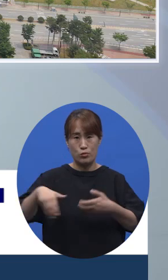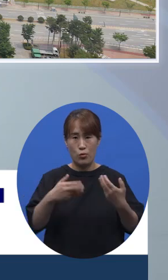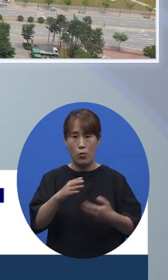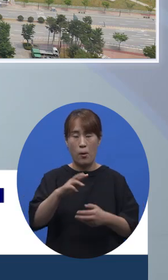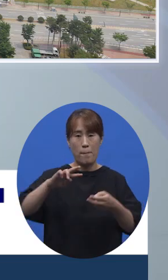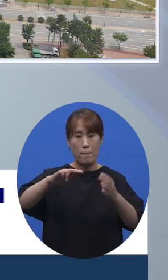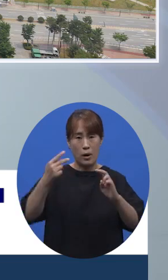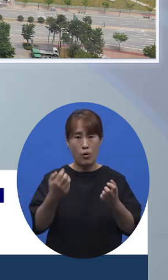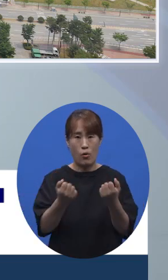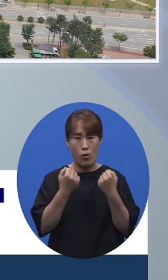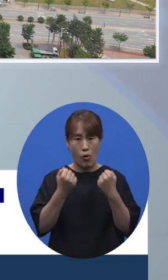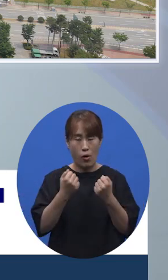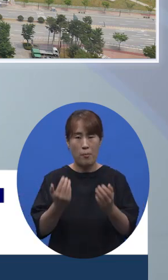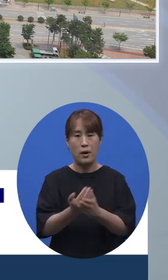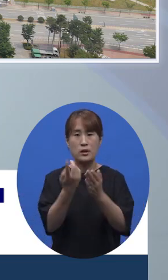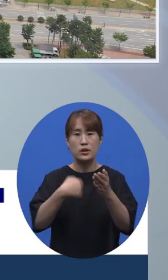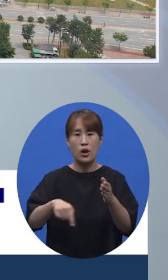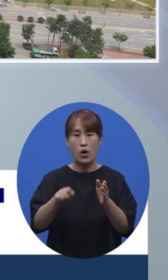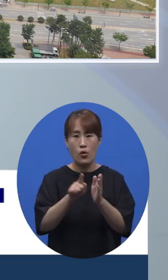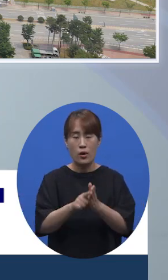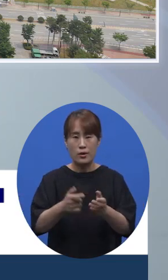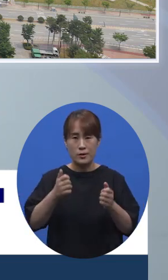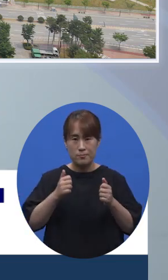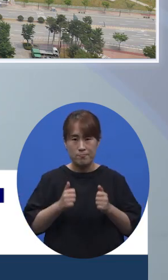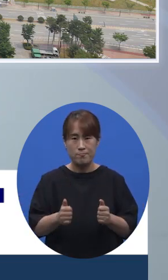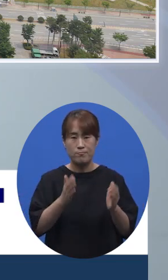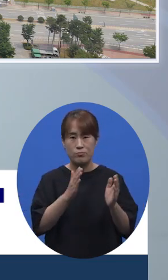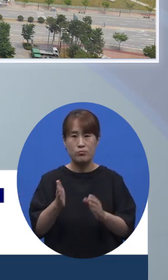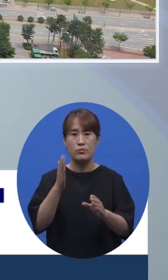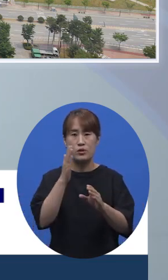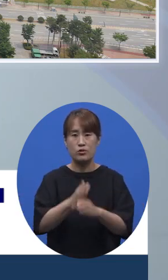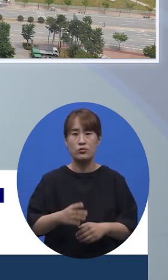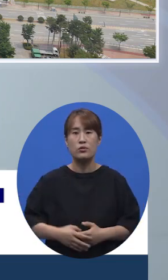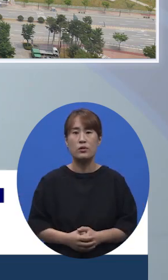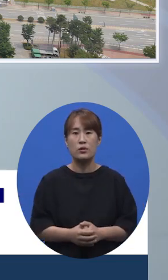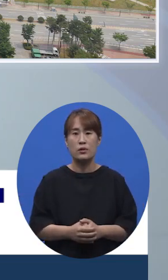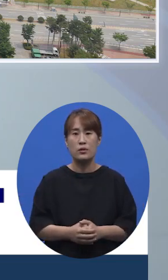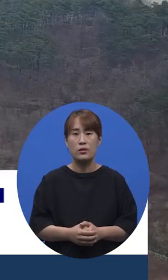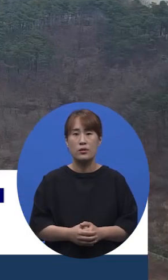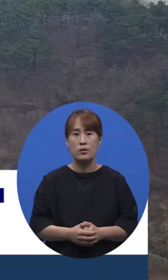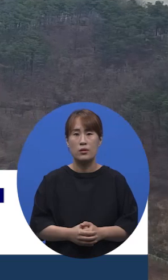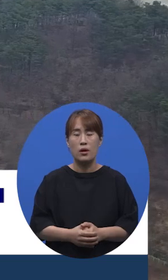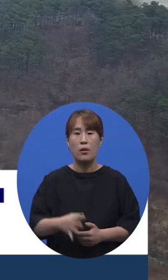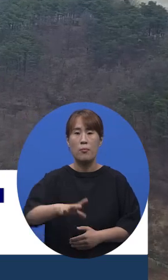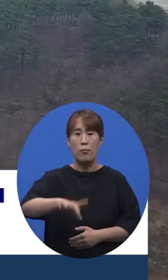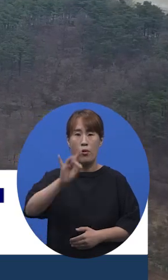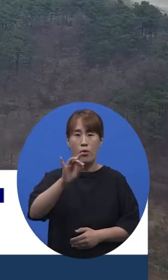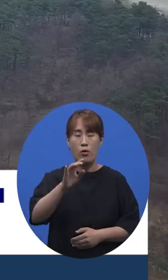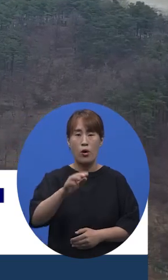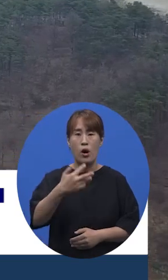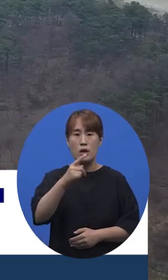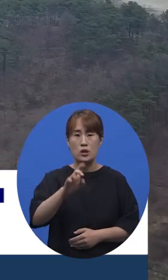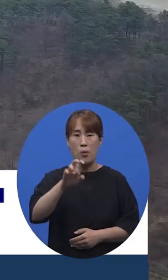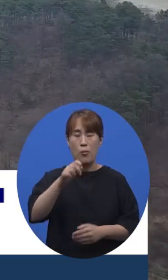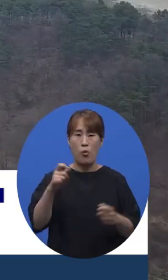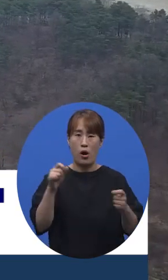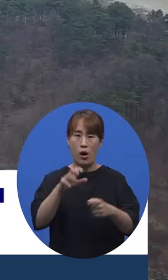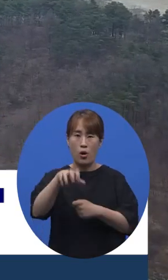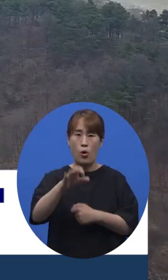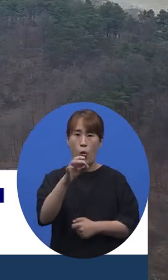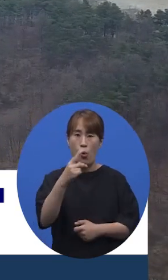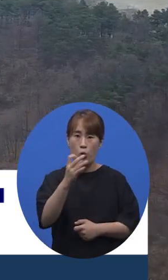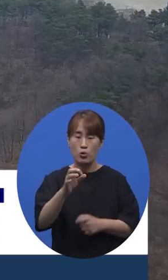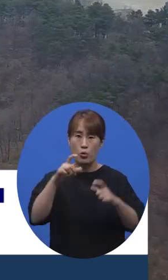충청북도 값 ios 분야 선점을 위해 기반 조성에 힘을 쏟고 있습니다 우선 첨복단지 와